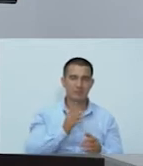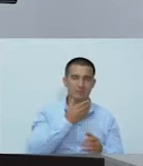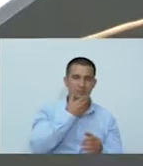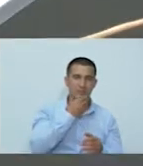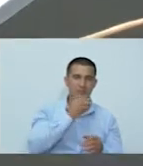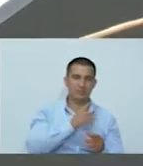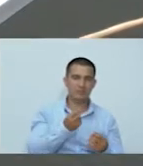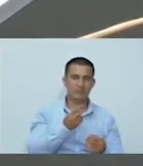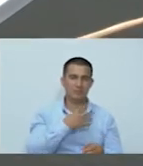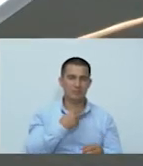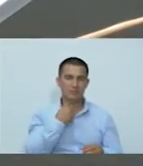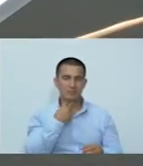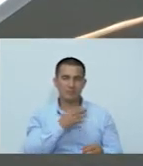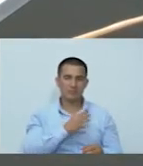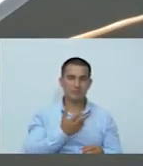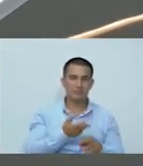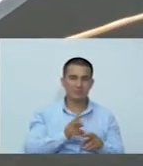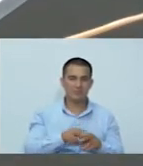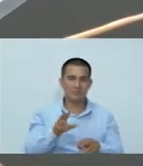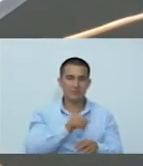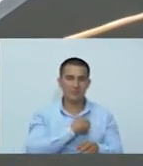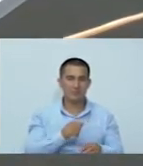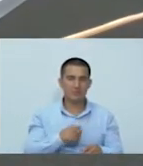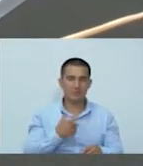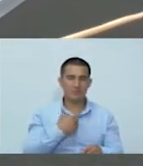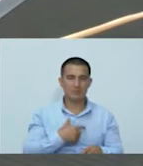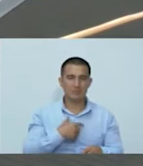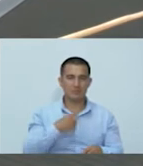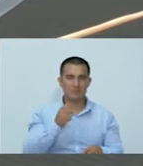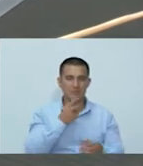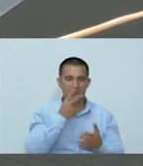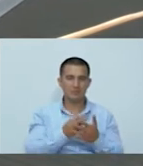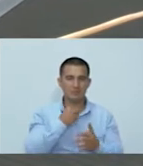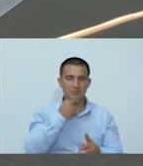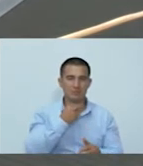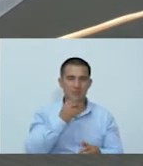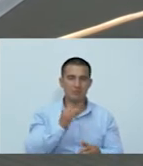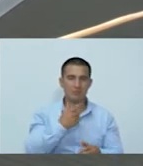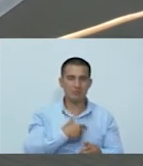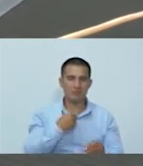yoqda, kichigi teparoq, yonida guli,